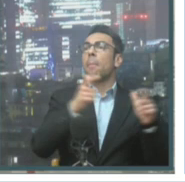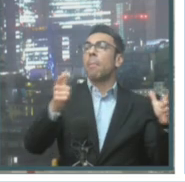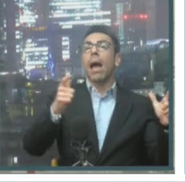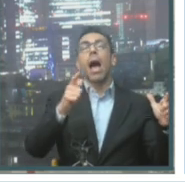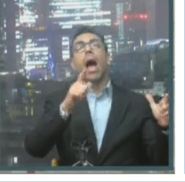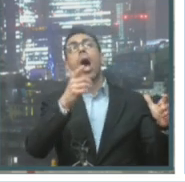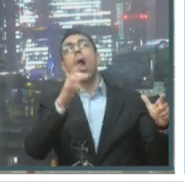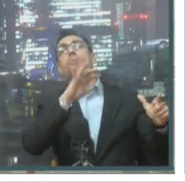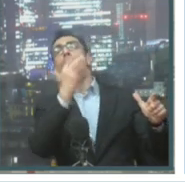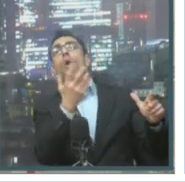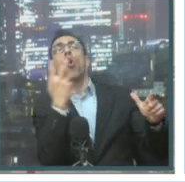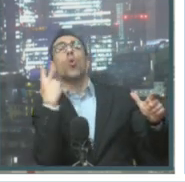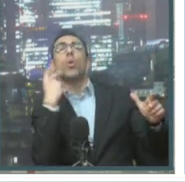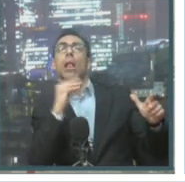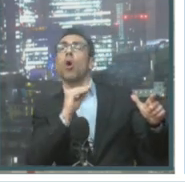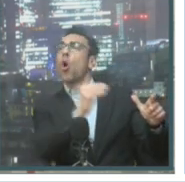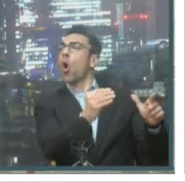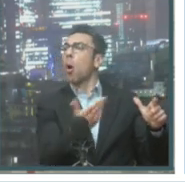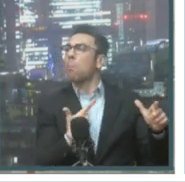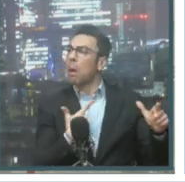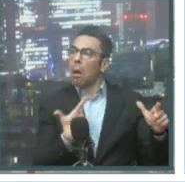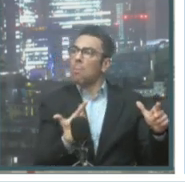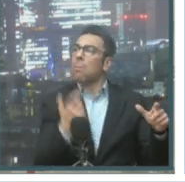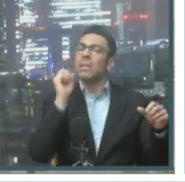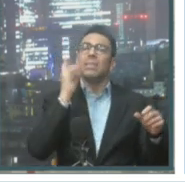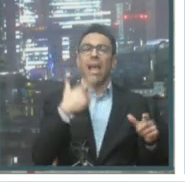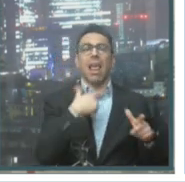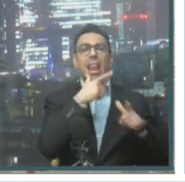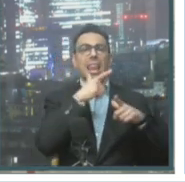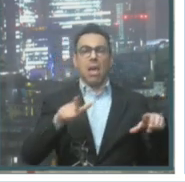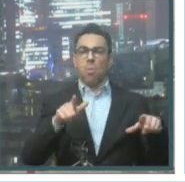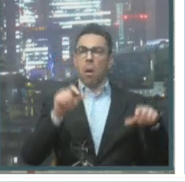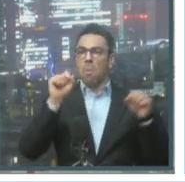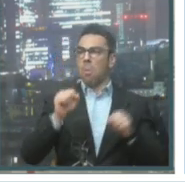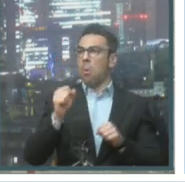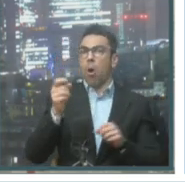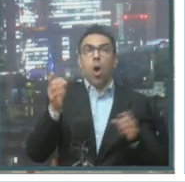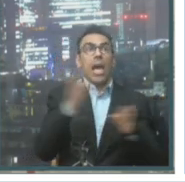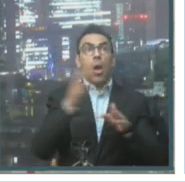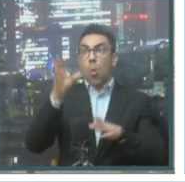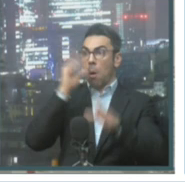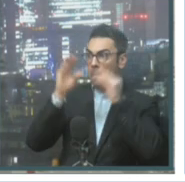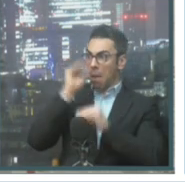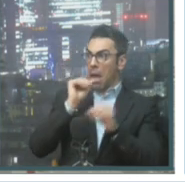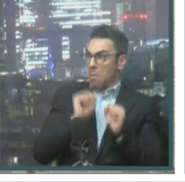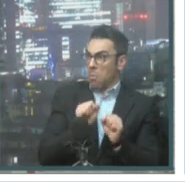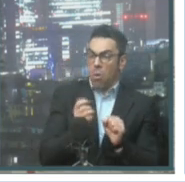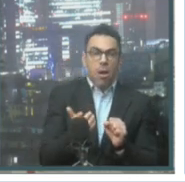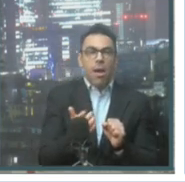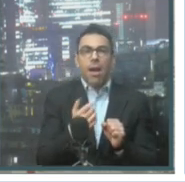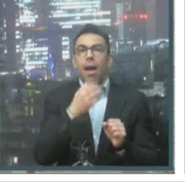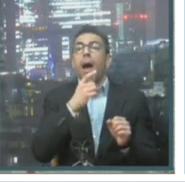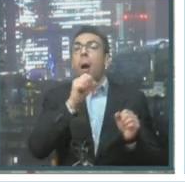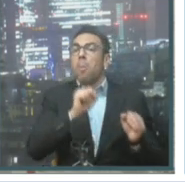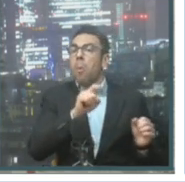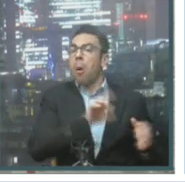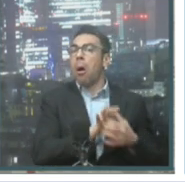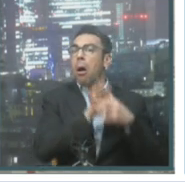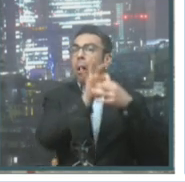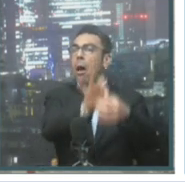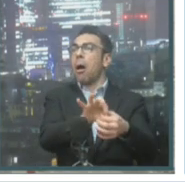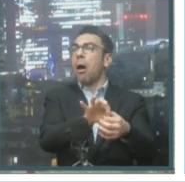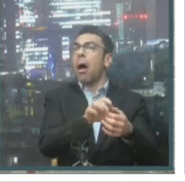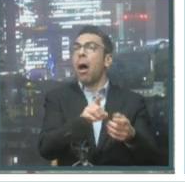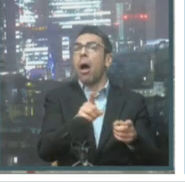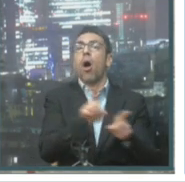è evidente invece insomma mi immagino potuto essere una lingua che può essere imparata da tutti potrebbe avere anche delle interessanti implicazioni